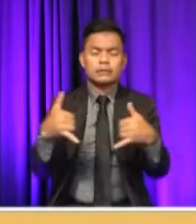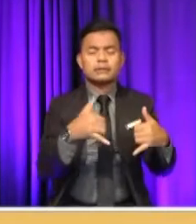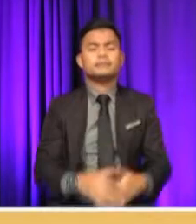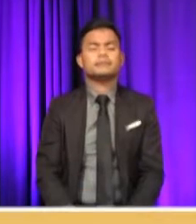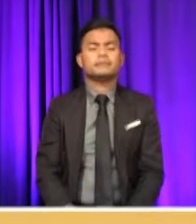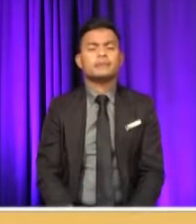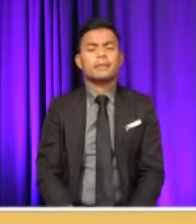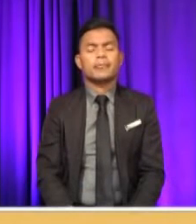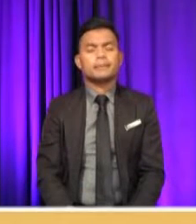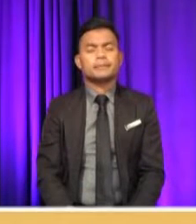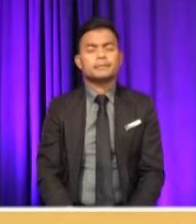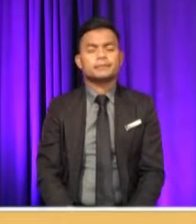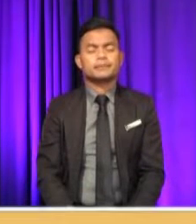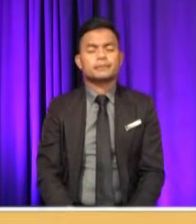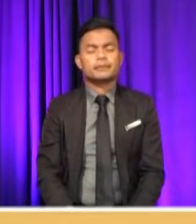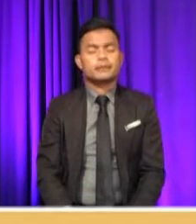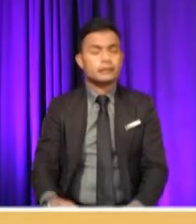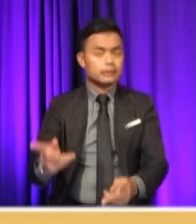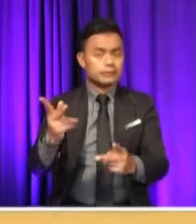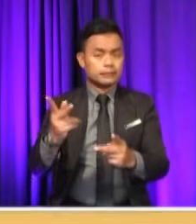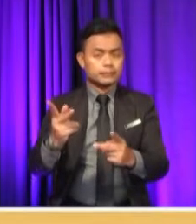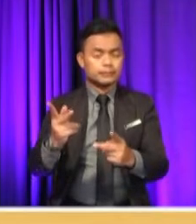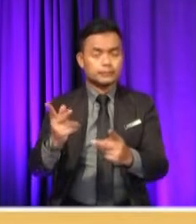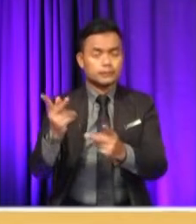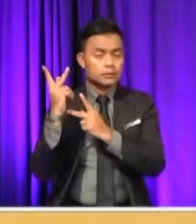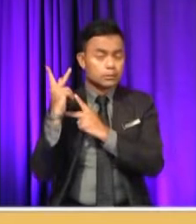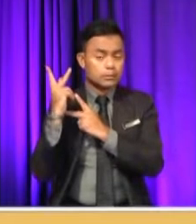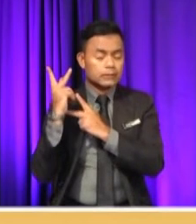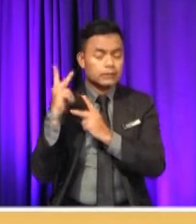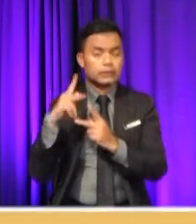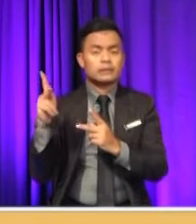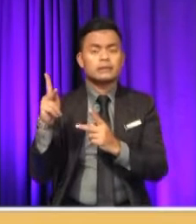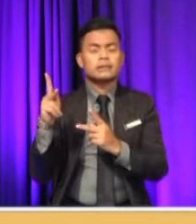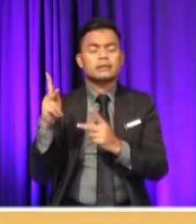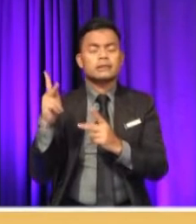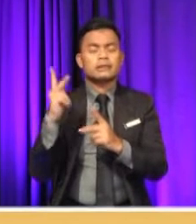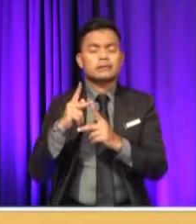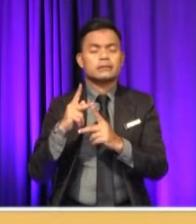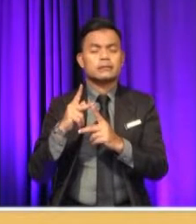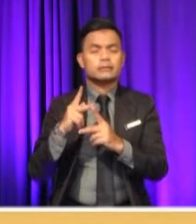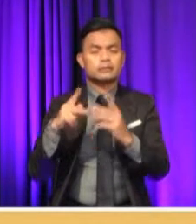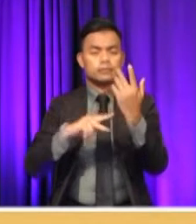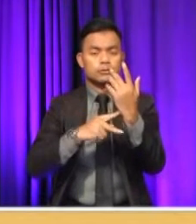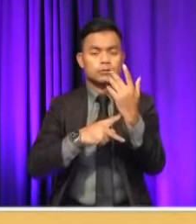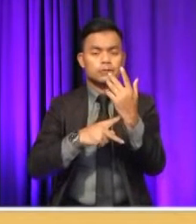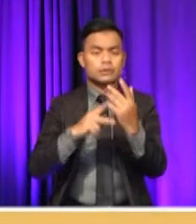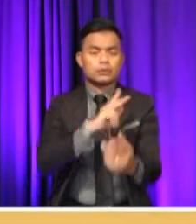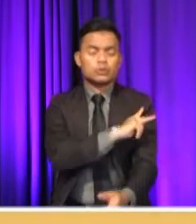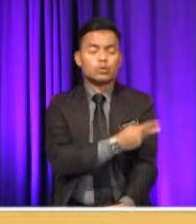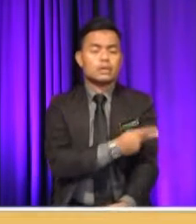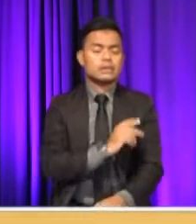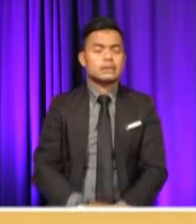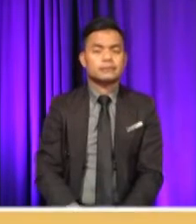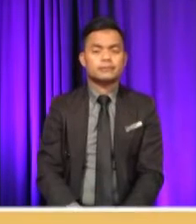dia kembalikan arus ulang-alik ke punca kuasa. Okey? Sebab dia arus ulang-alik, dia kembalikan ke